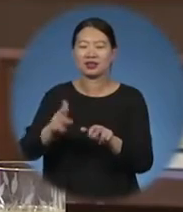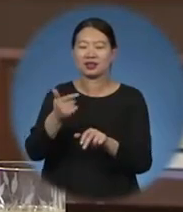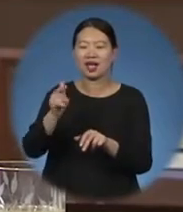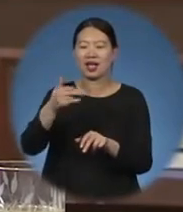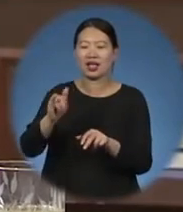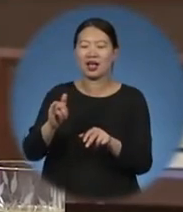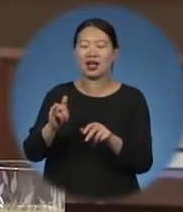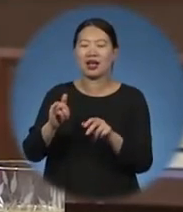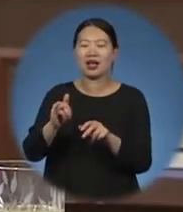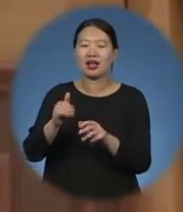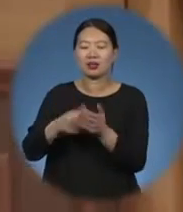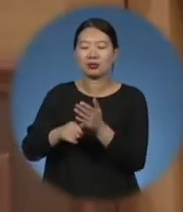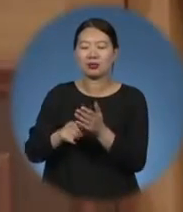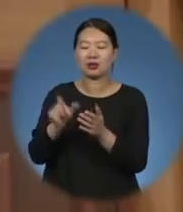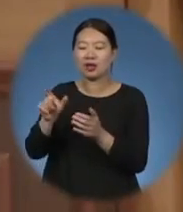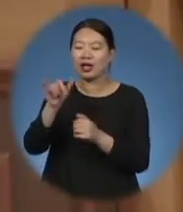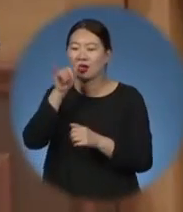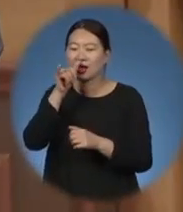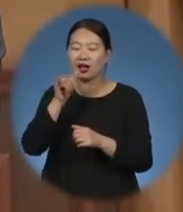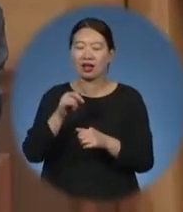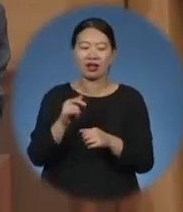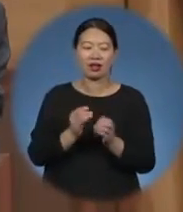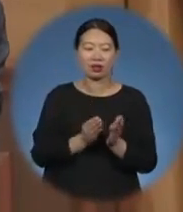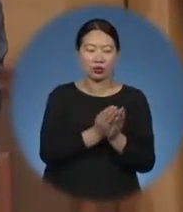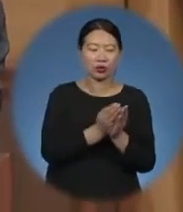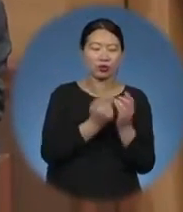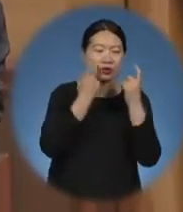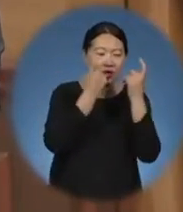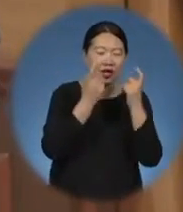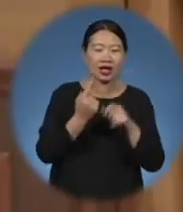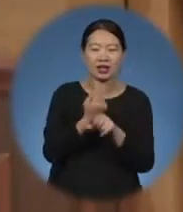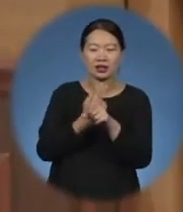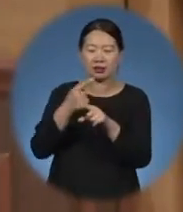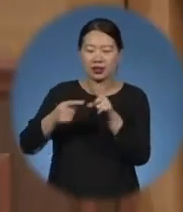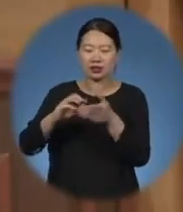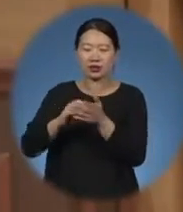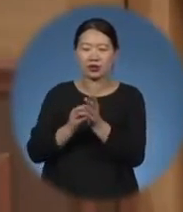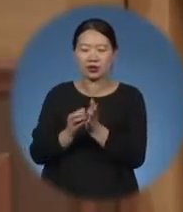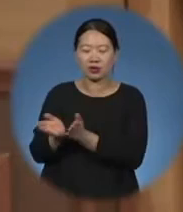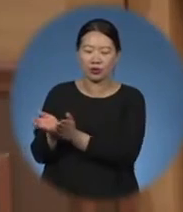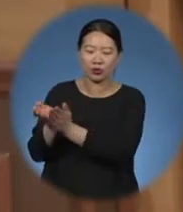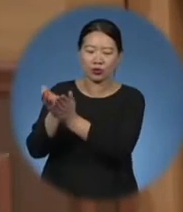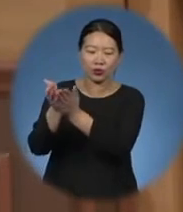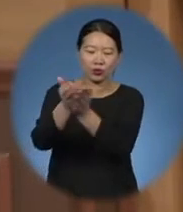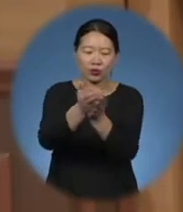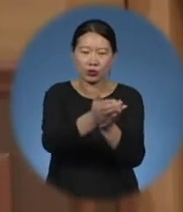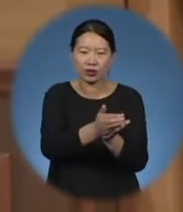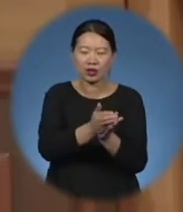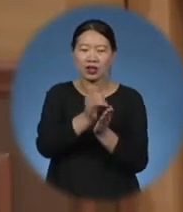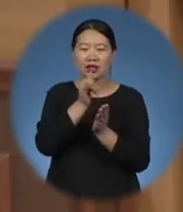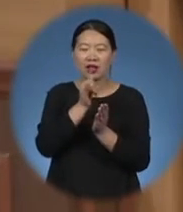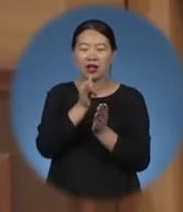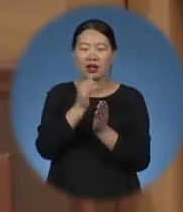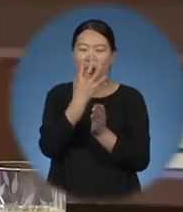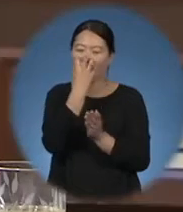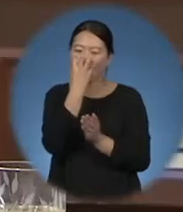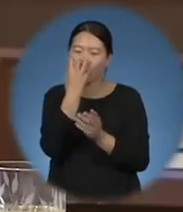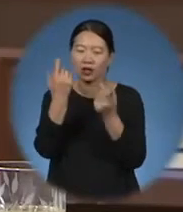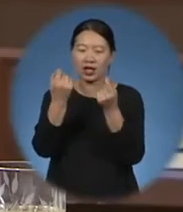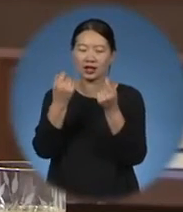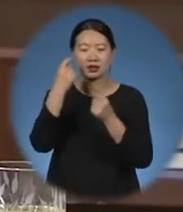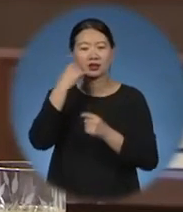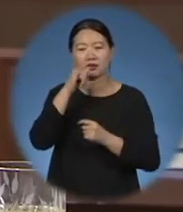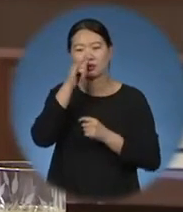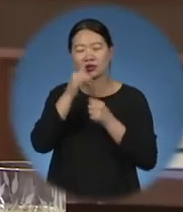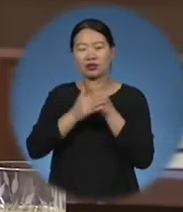여행? 예. 예. 한 시간 반 정도 시내를 쭉 가면서 이제 야경을 보는데 거의 뭐 홍콩 같은 느낌이 듭니다. 가서 해보면.